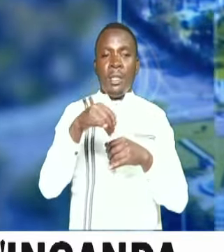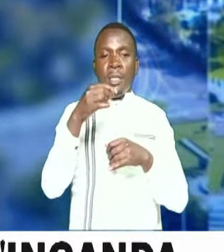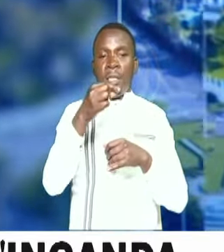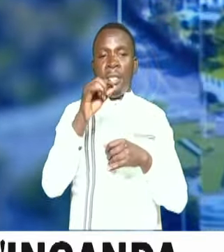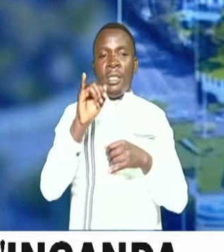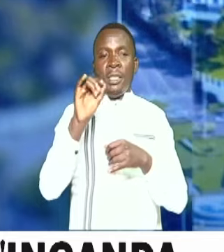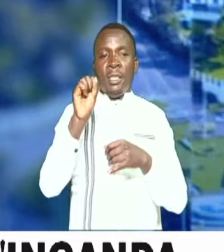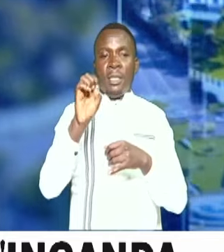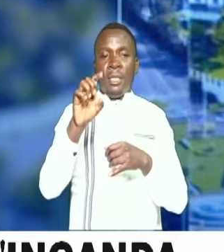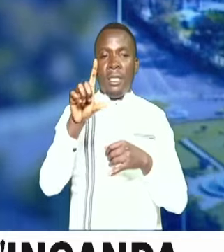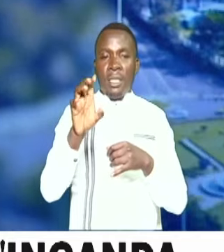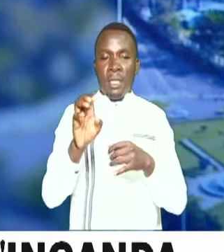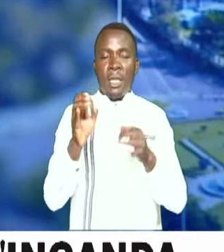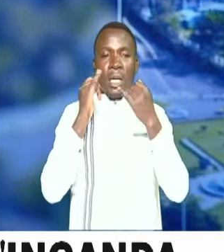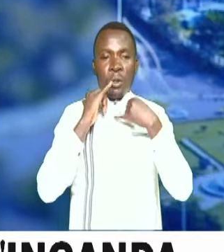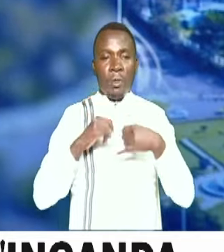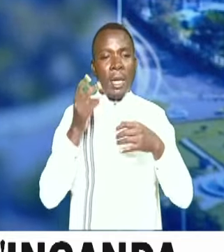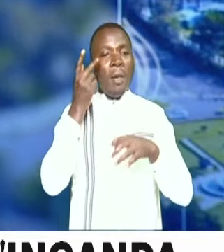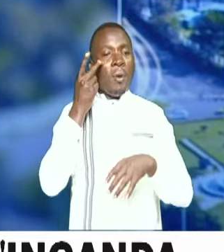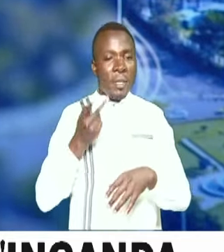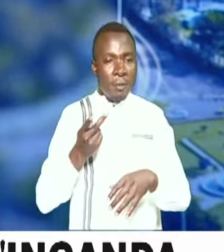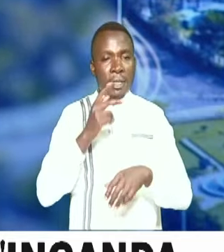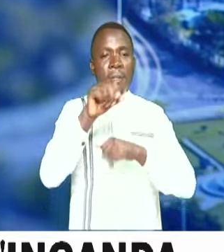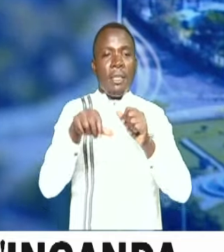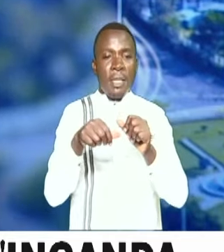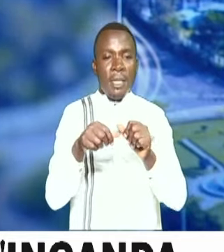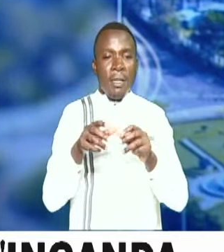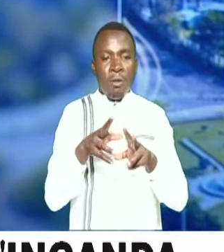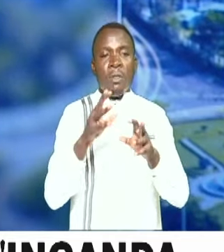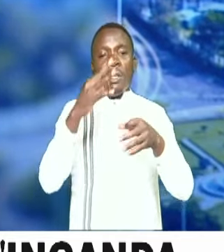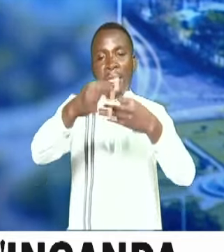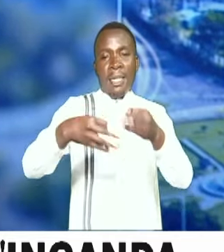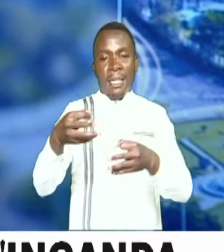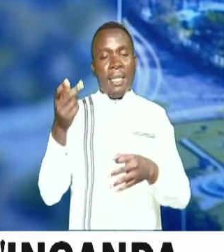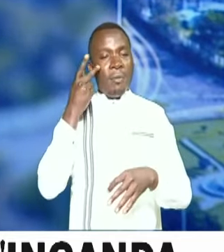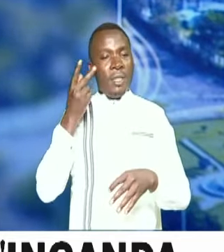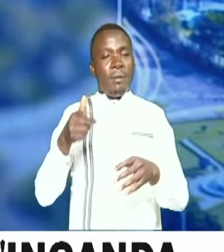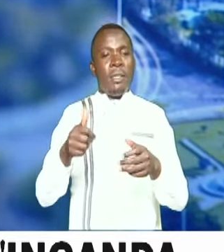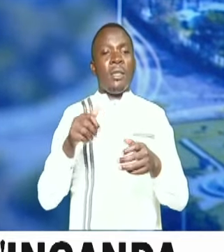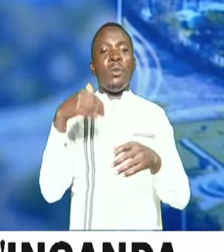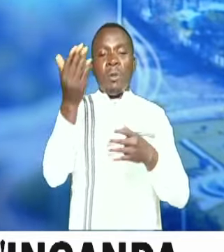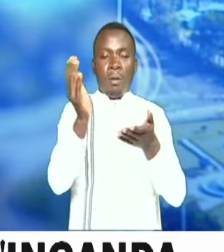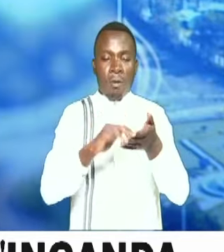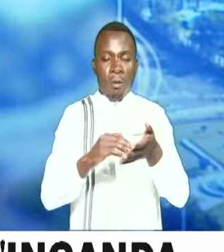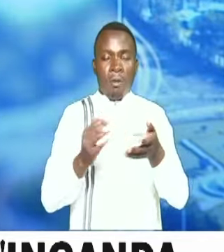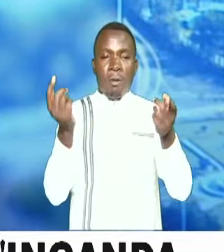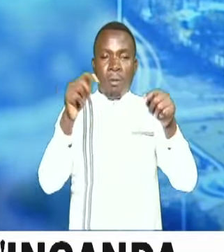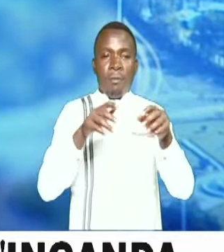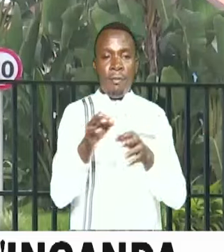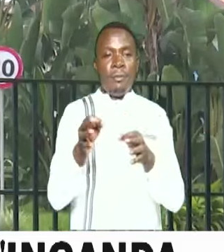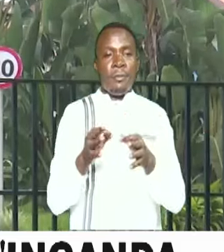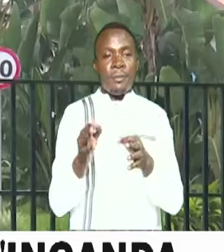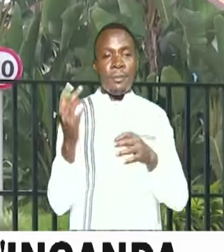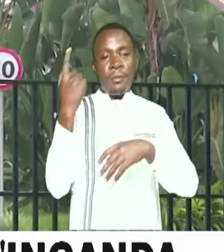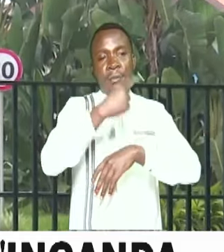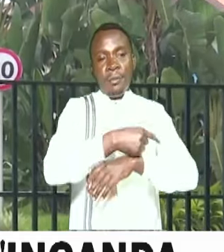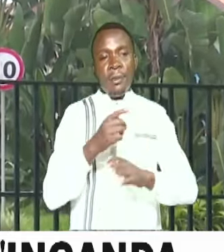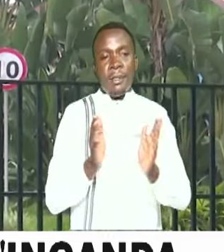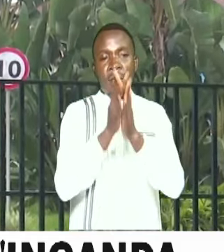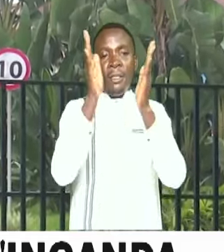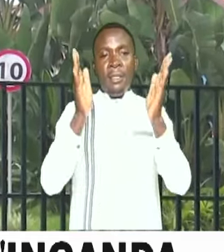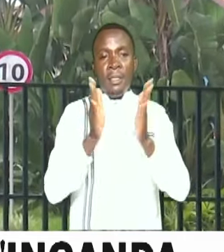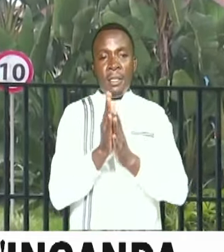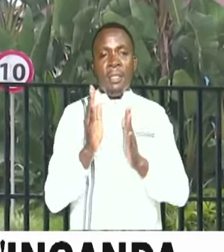tugaruka mu kanya atubwira ishusho y'ibijyanye n'uko inganda zihagaze, hanyuma turagaruka tubisesengura. Uyu munsi wizijwe mu gihe